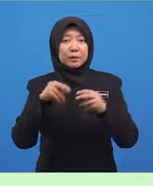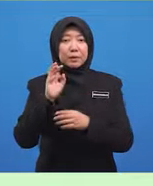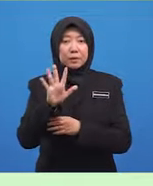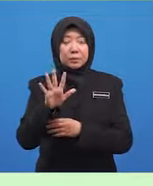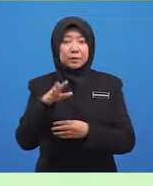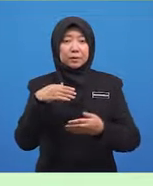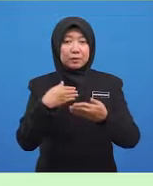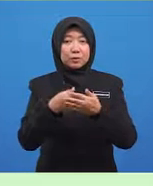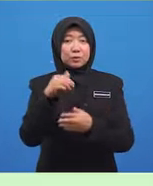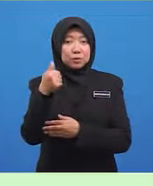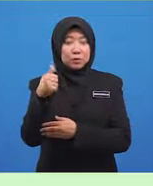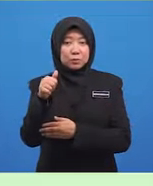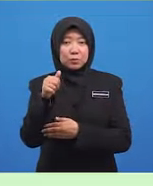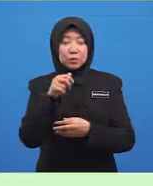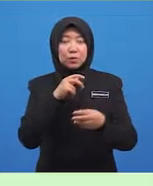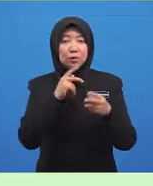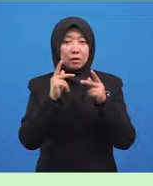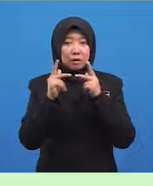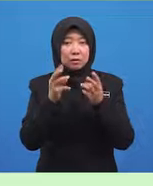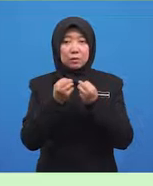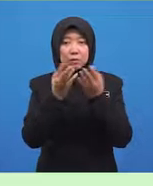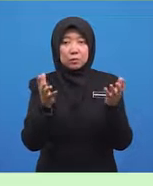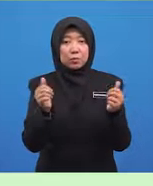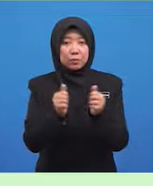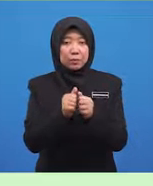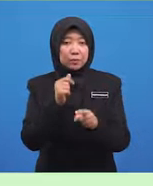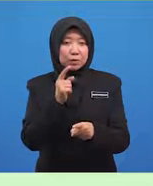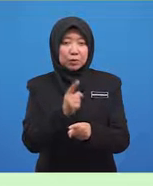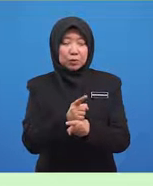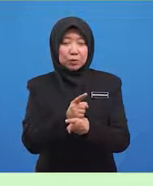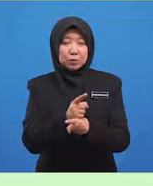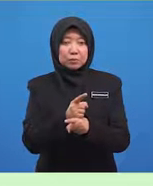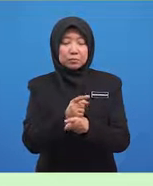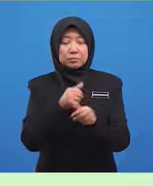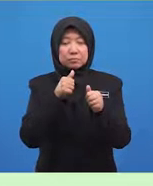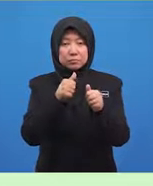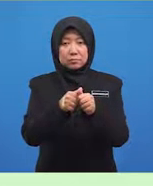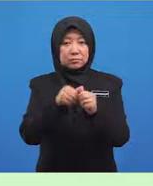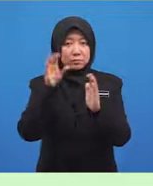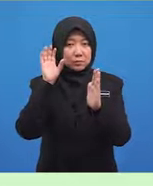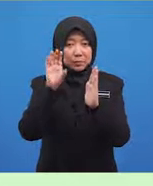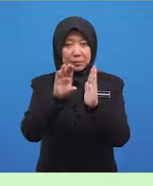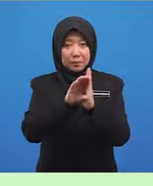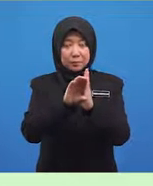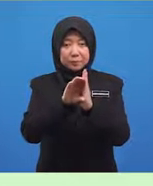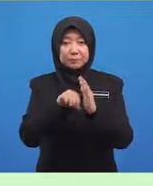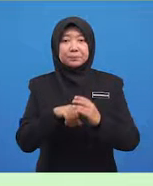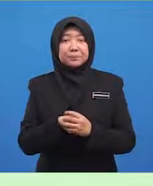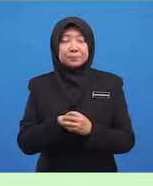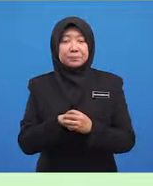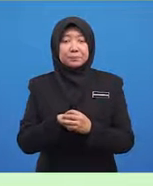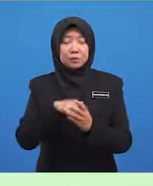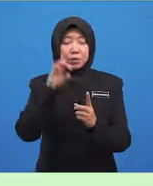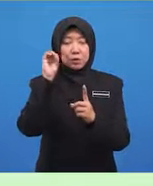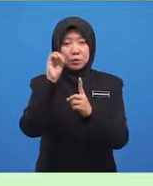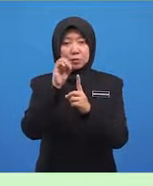hingga 10 kata majmuk dengan betul berdasarkan gambar. Manakala